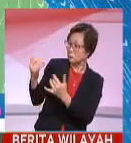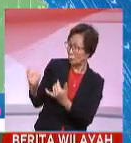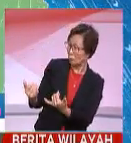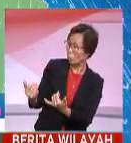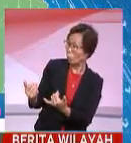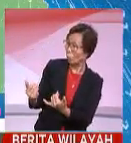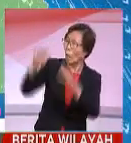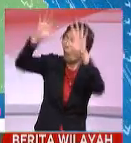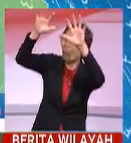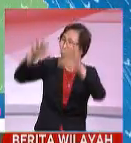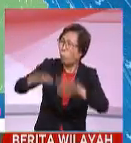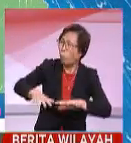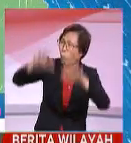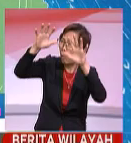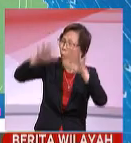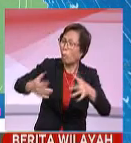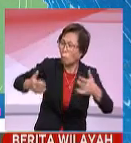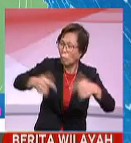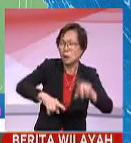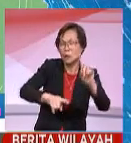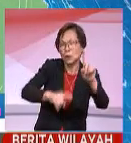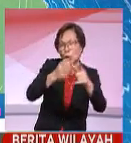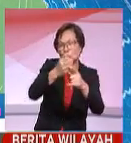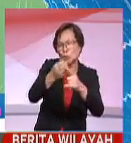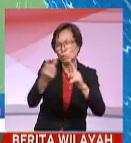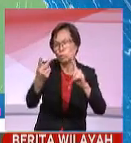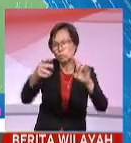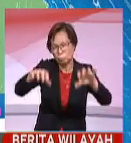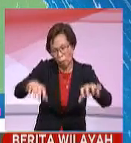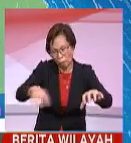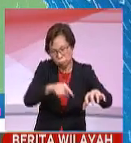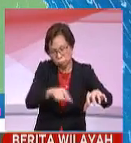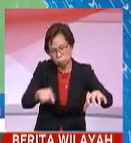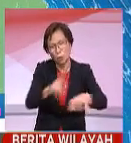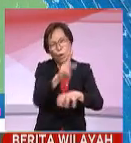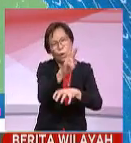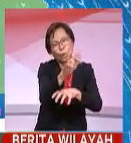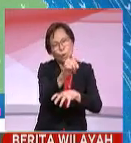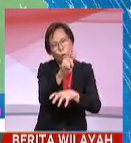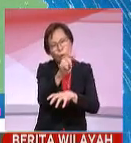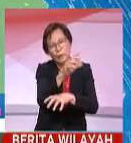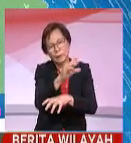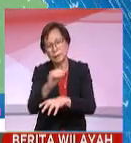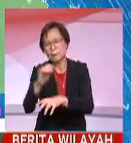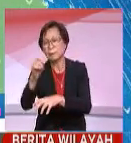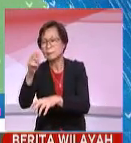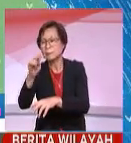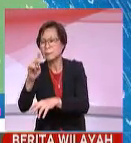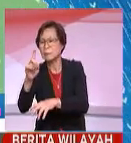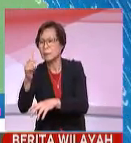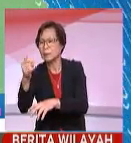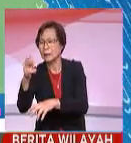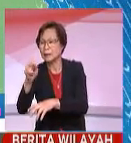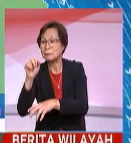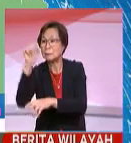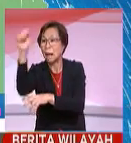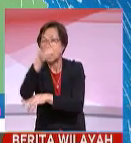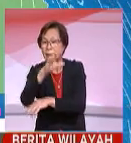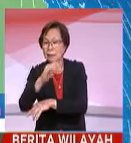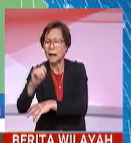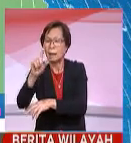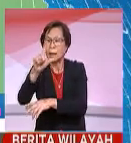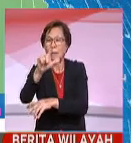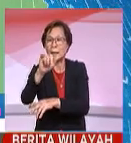ini, hujan lebat kini sedang berlaku di 1-2 tempat melibatkan bahagian Kudat dan Sandakan di Sabah, termasuklah di